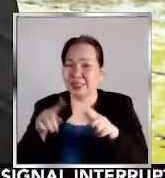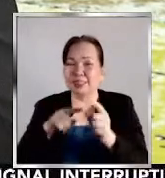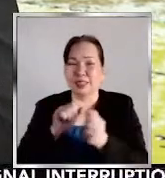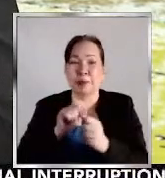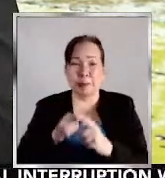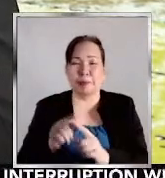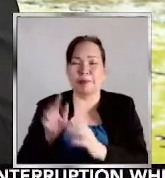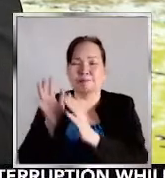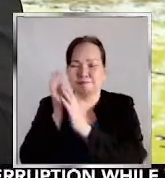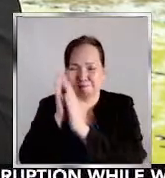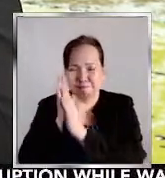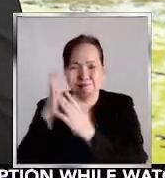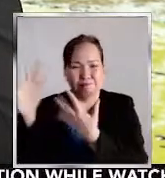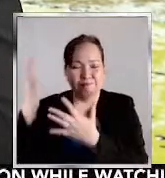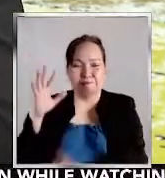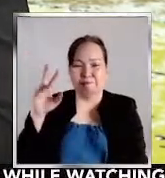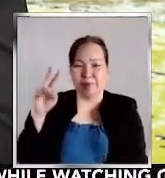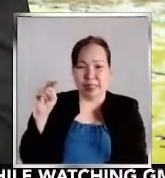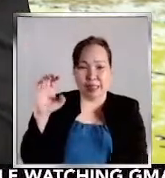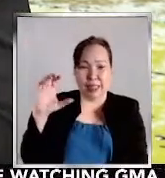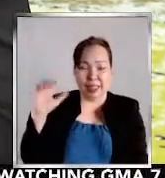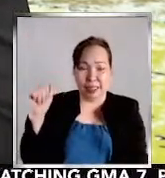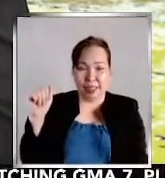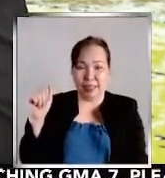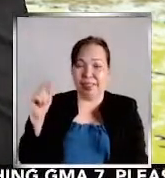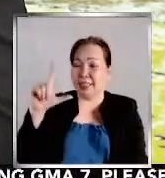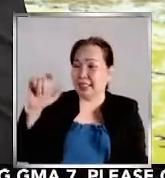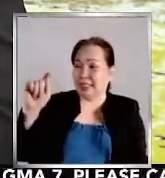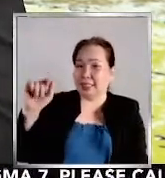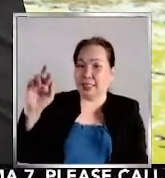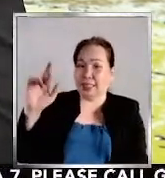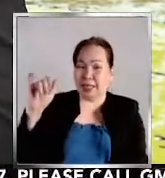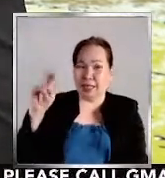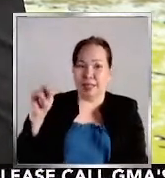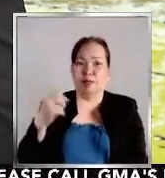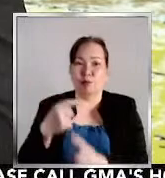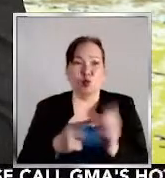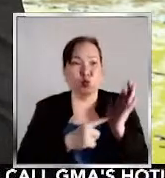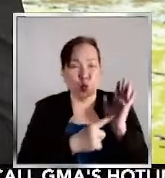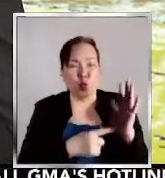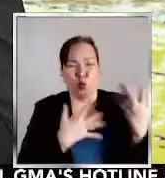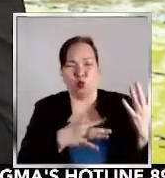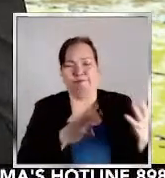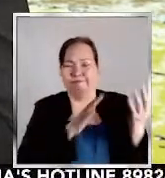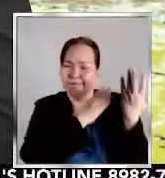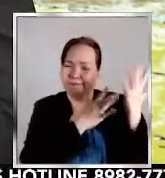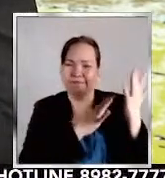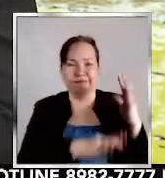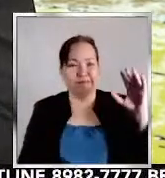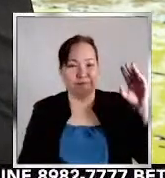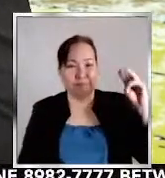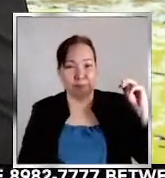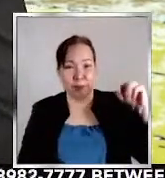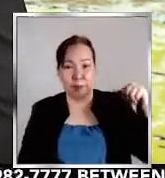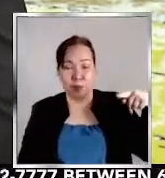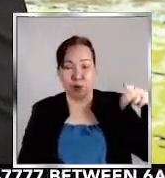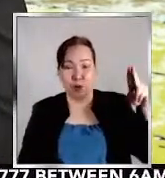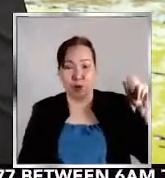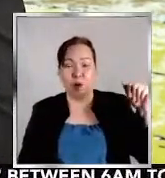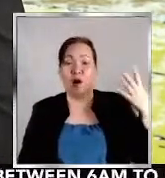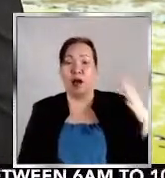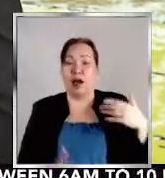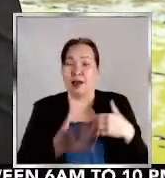ng NCAA Mancom ang spirit na pinakita ng Mapua Cardinals dahil sa loob na makalipas nga ang 31 taon ay muli